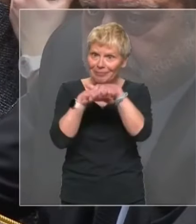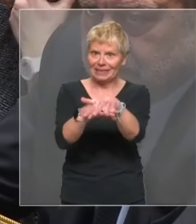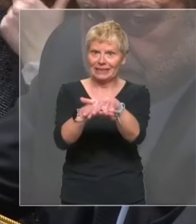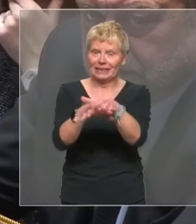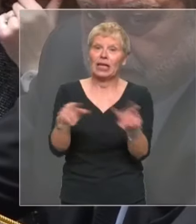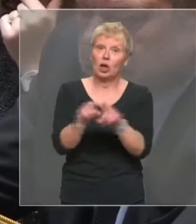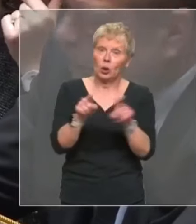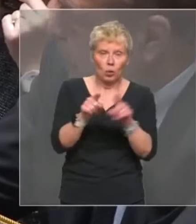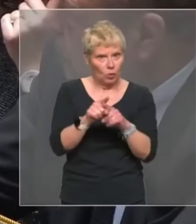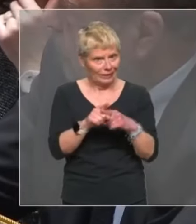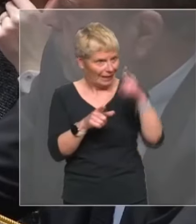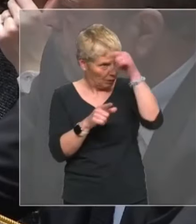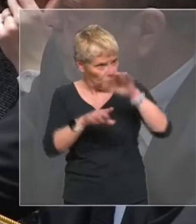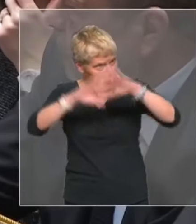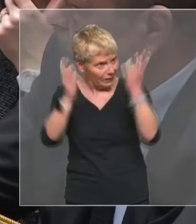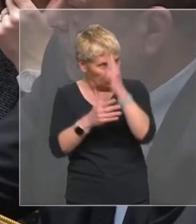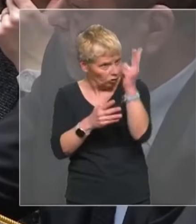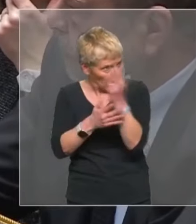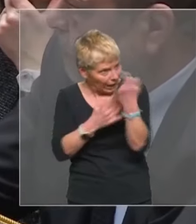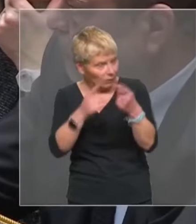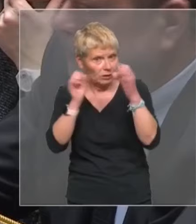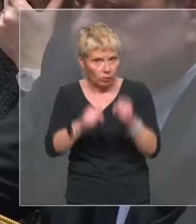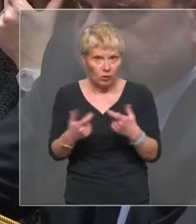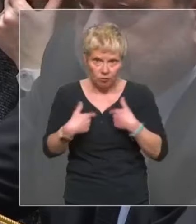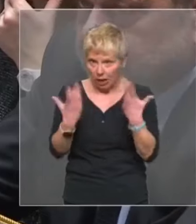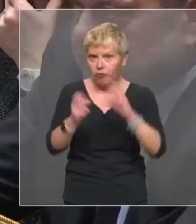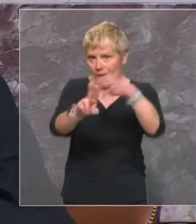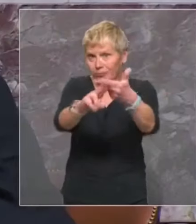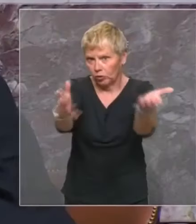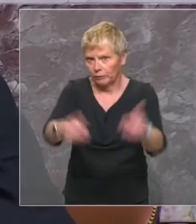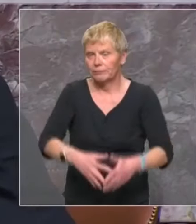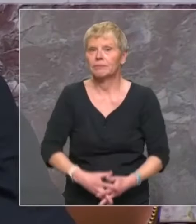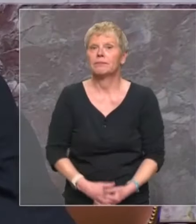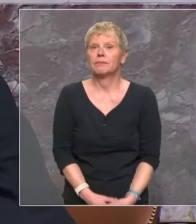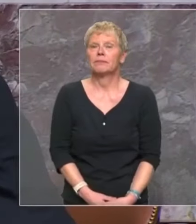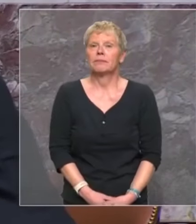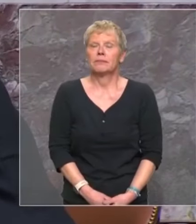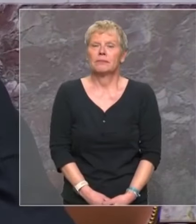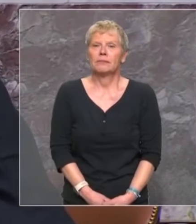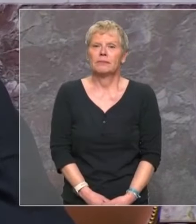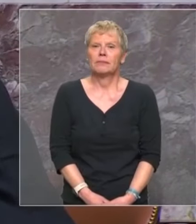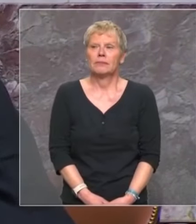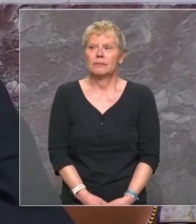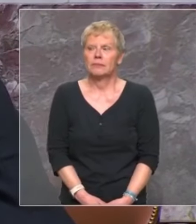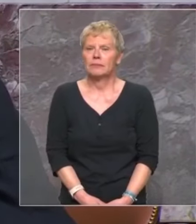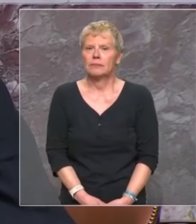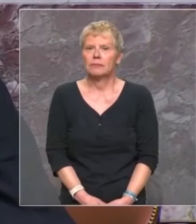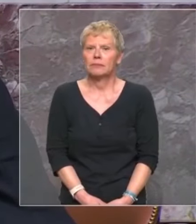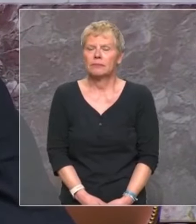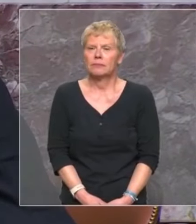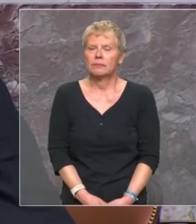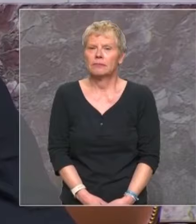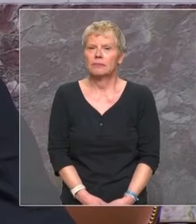la réussite de notre République en général voilà Monsieur le Député ce que je souhaitais vous répondre je vous remercie madame la ministre monsieur